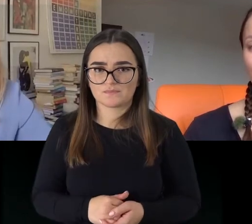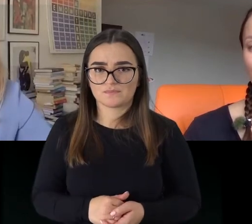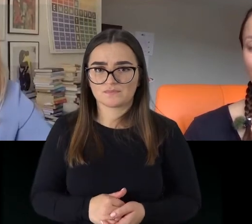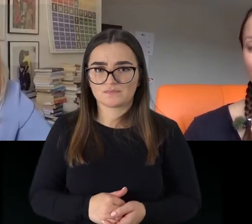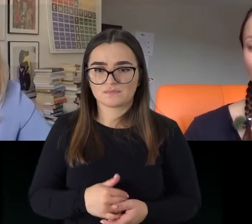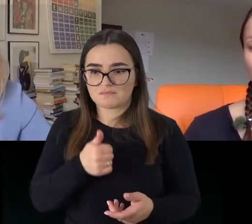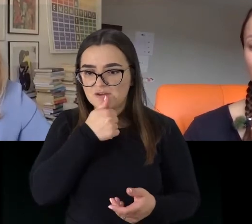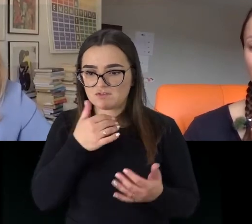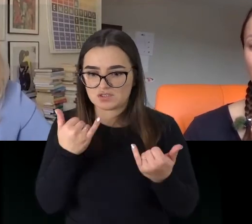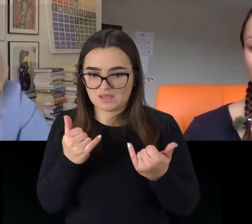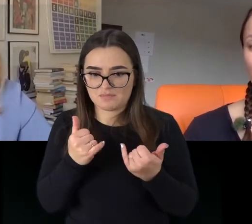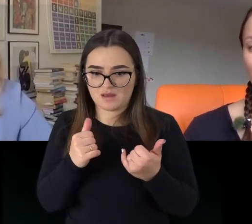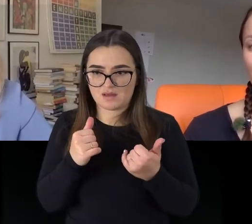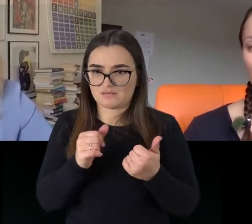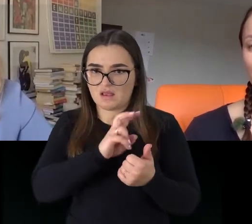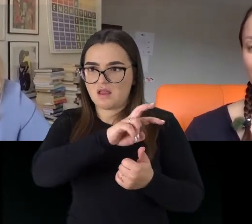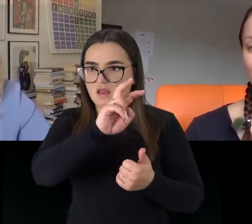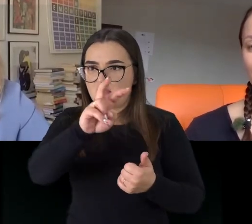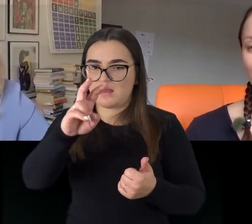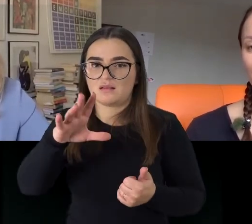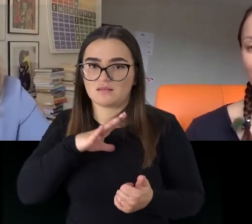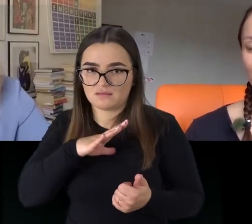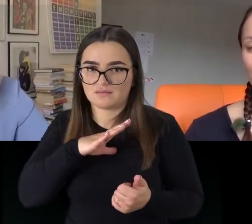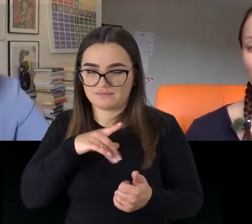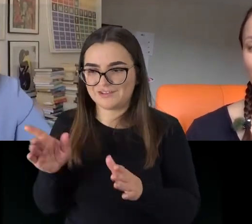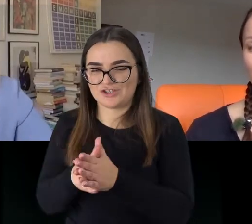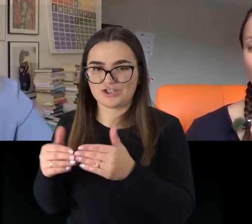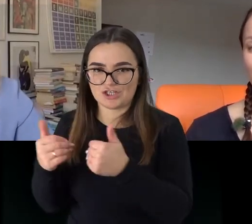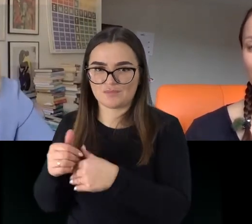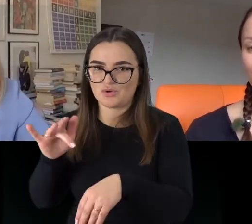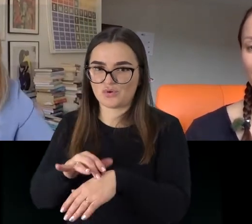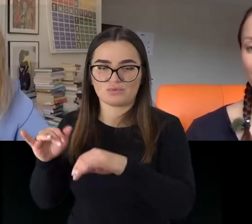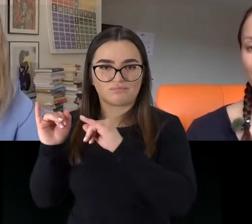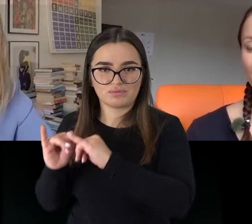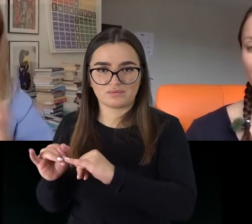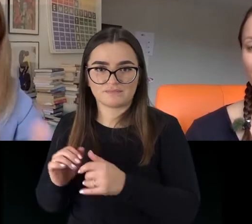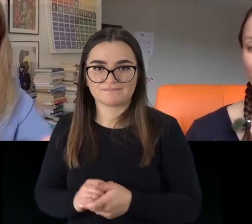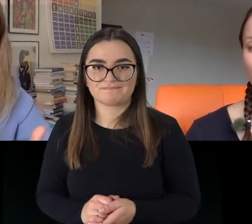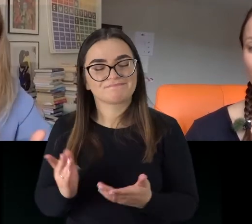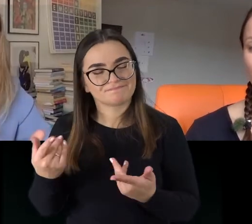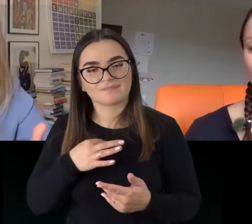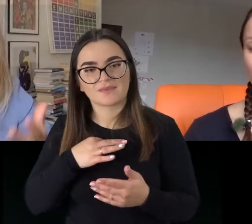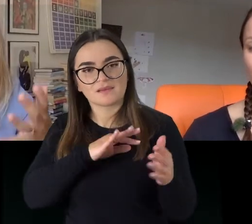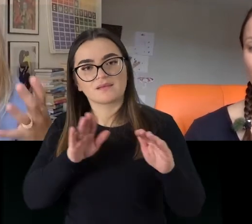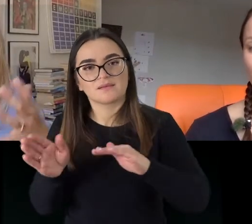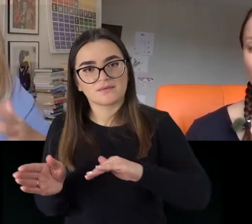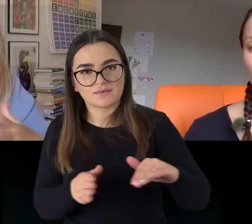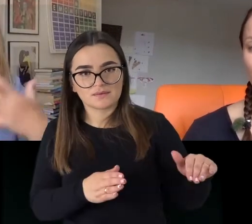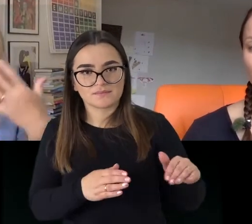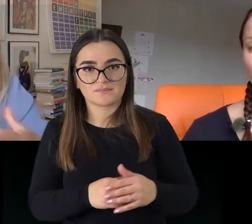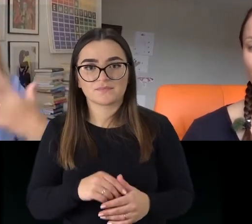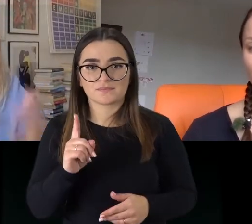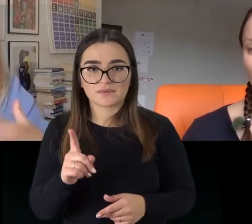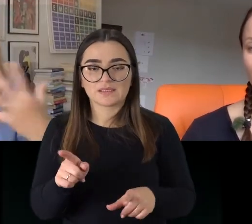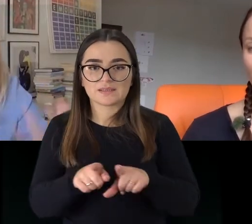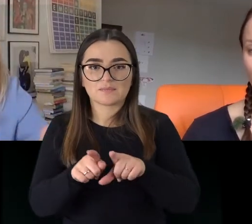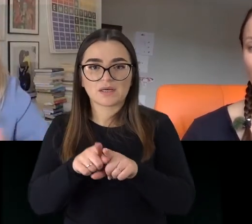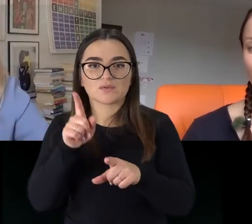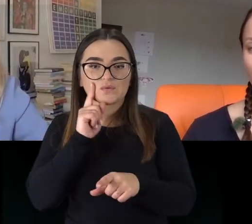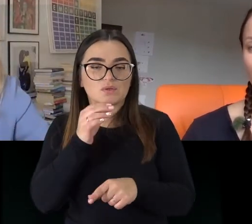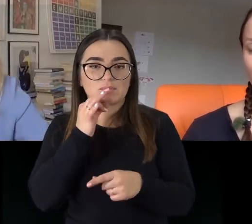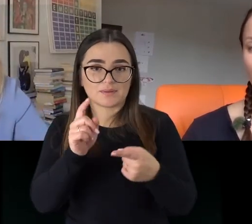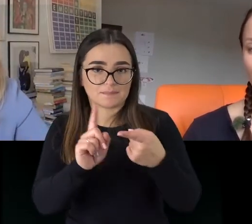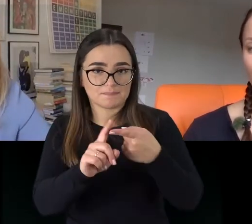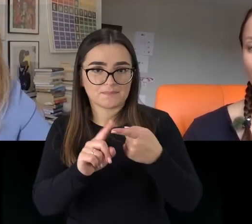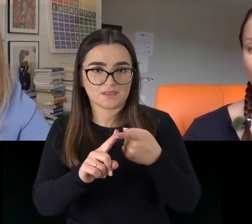niekur išeiti. Tai yra labai tragedija. Bet va, bet aš apsi... Ir tai viena pusė yra ta, kad aš tada esu visas veikloje ir